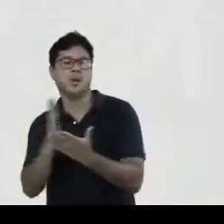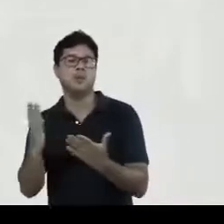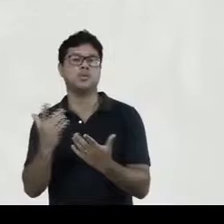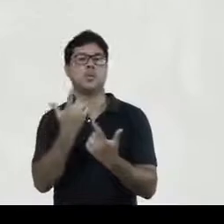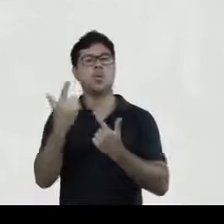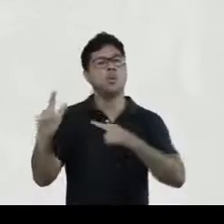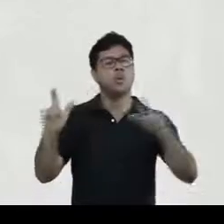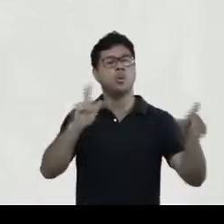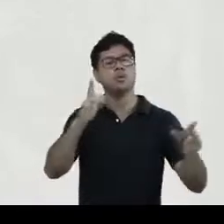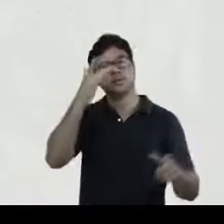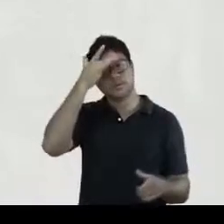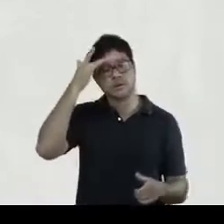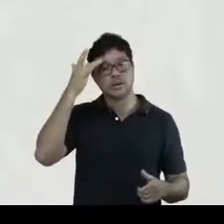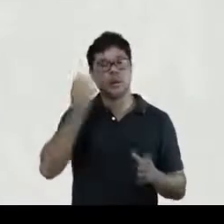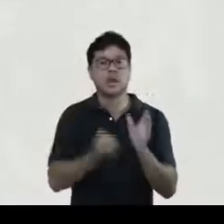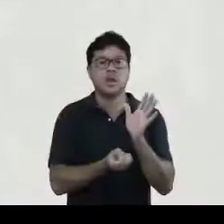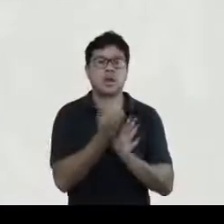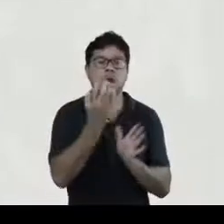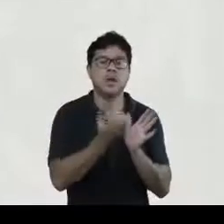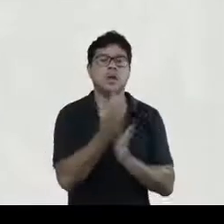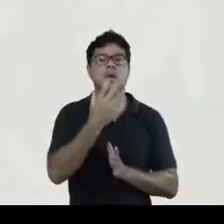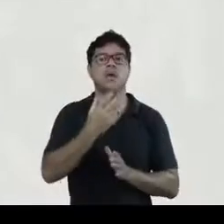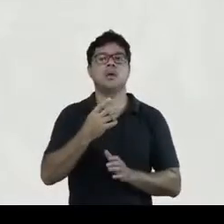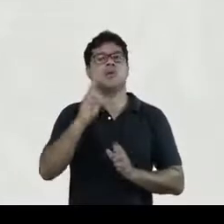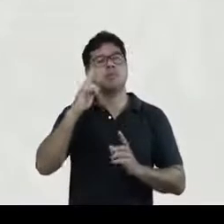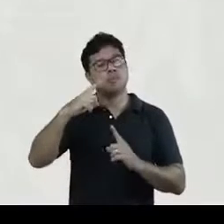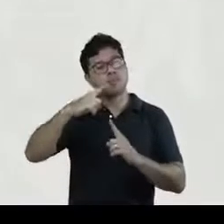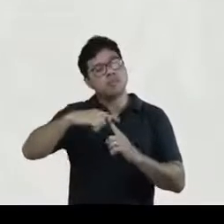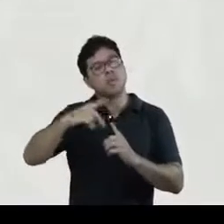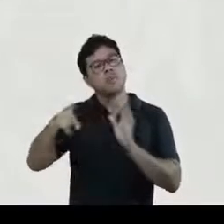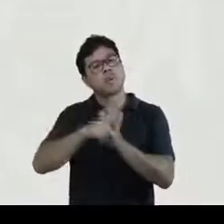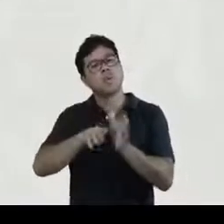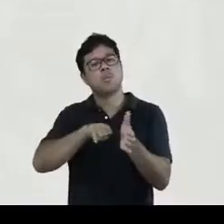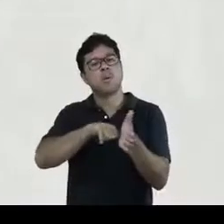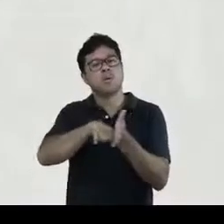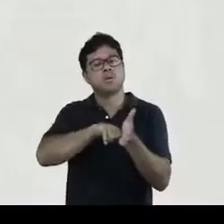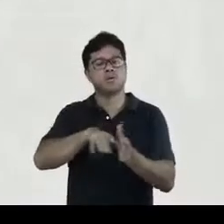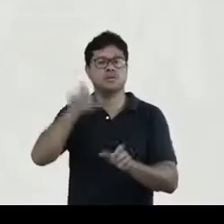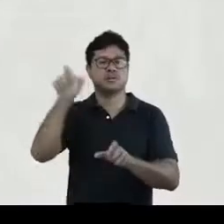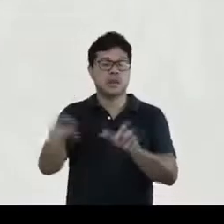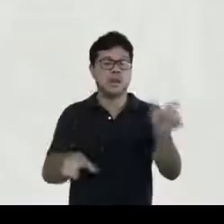méthodologie personnelle et se faire l'œil eux aussi.